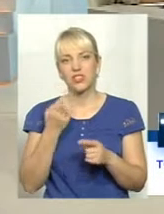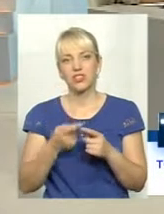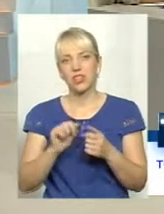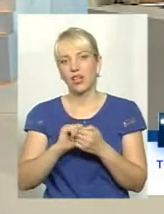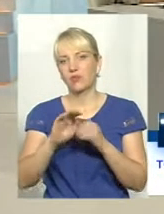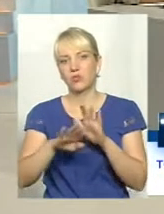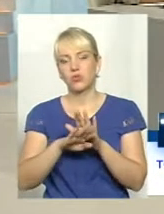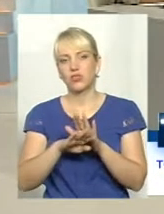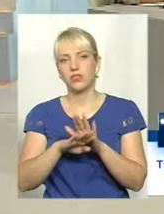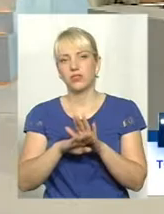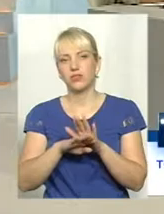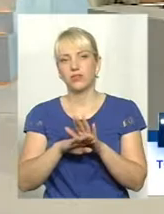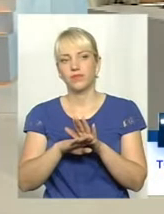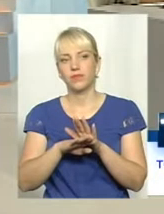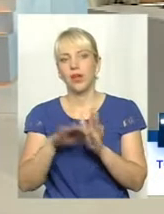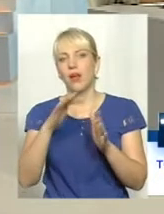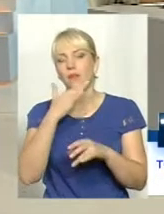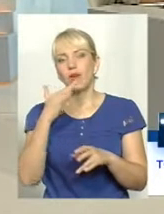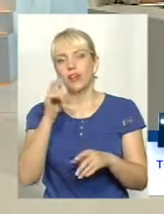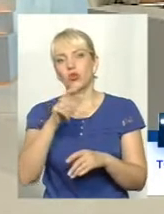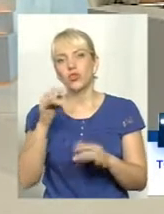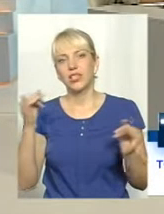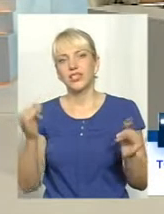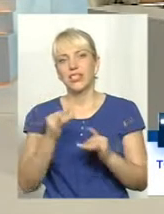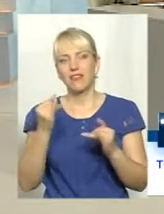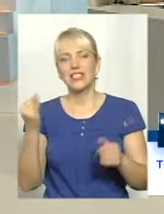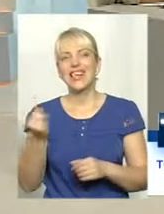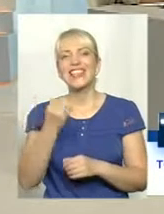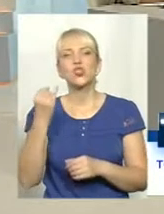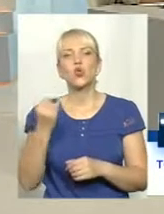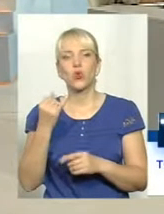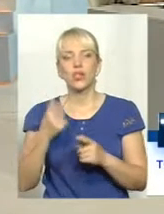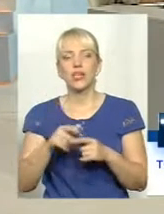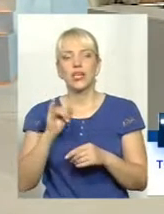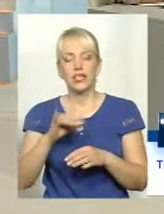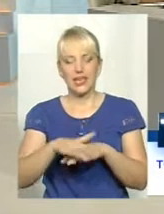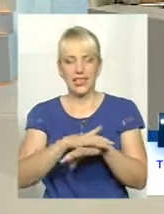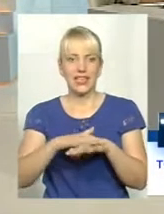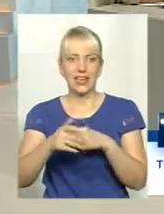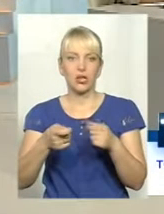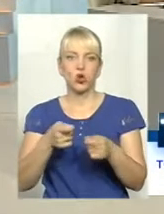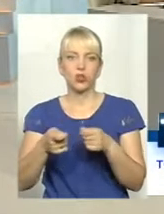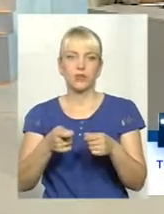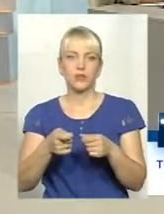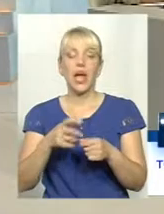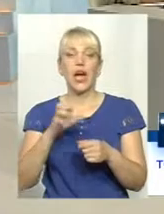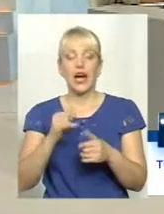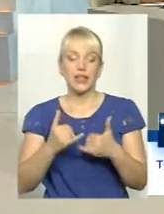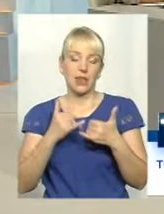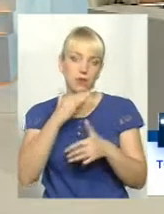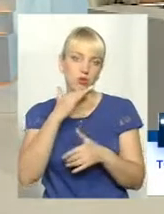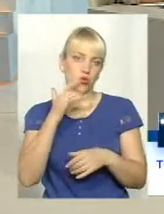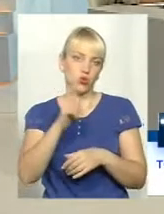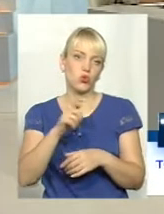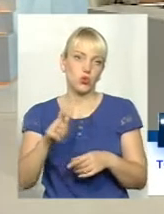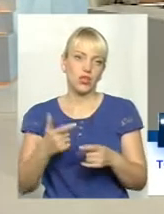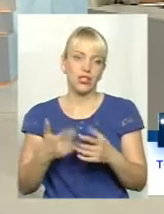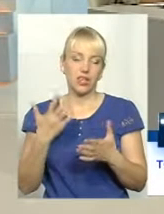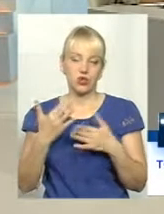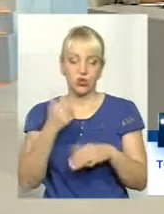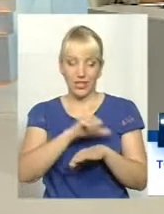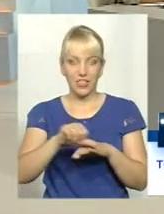іноземцями. З чим у них асоціюється зазвичай Хмельниччина? Що це?